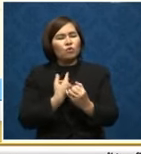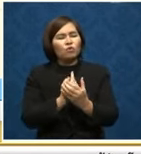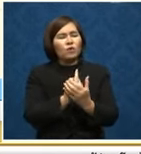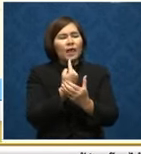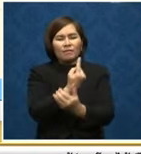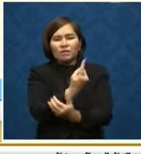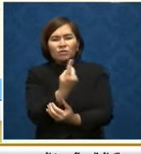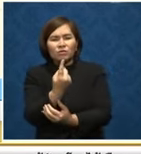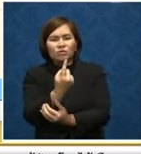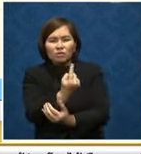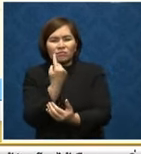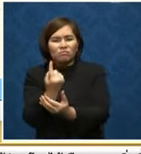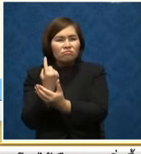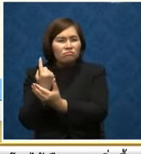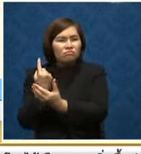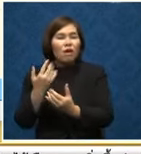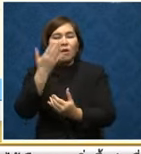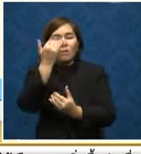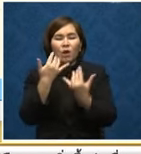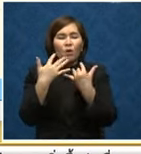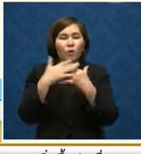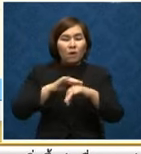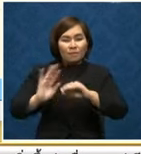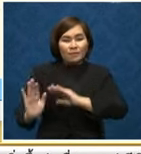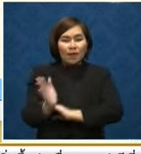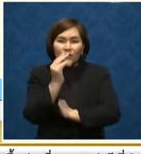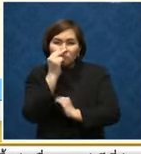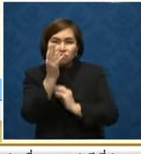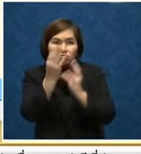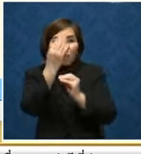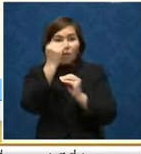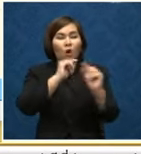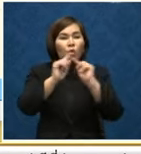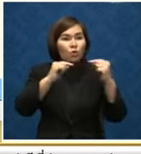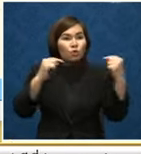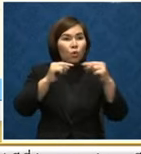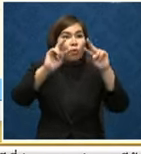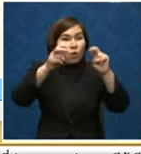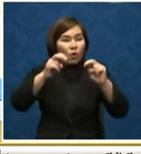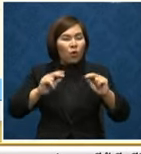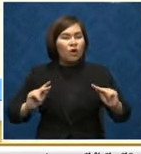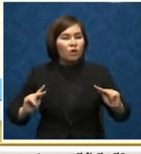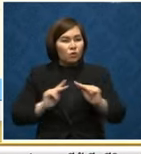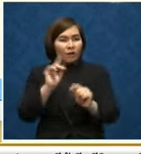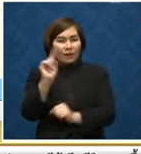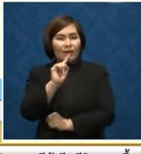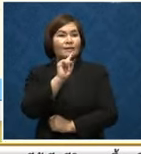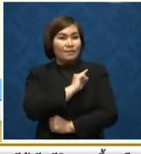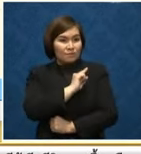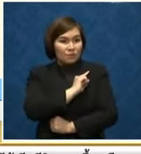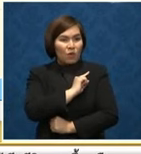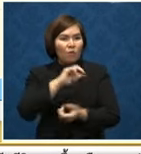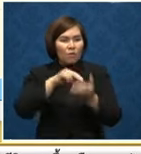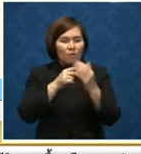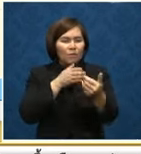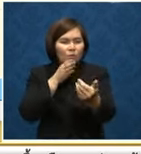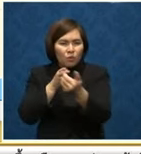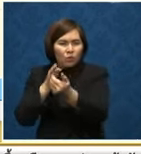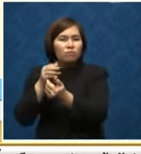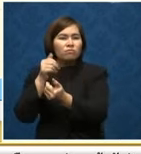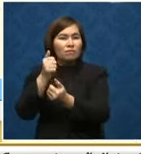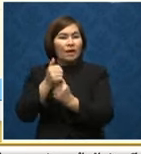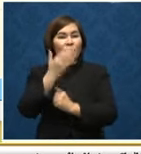คนก็พอนะครับเพื่อมารับฟังในช่วงเช้าเพราะเพื่อนสมาชิกมีการหารือเนี่ยกว้างขวางหลากหลายแล้วก็เข้าถึงหน่วยงานมากมาย